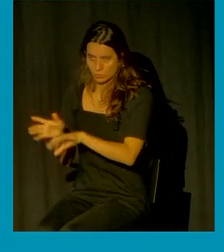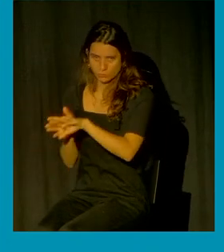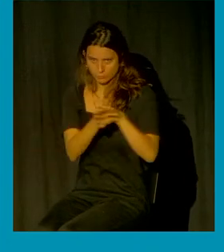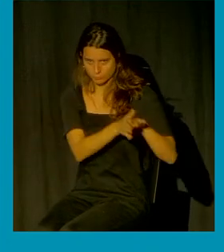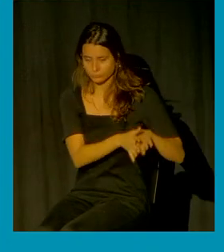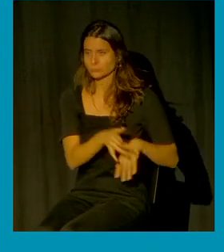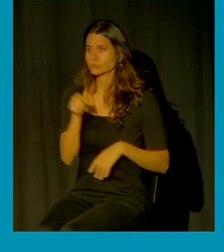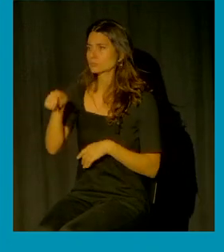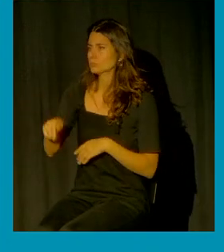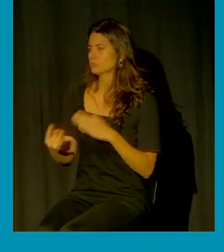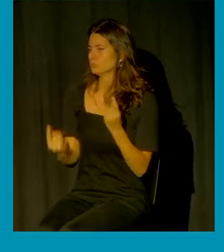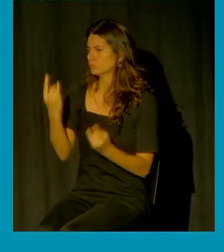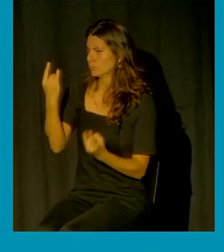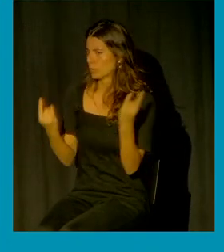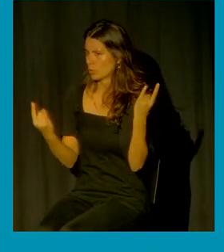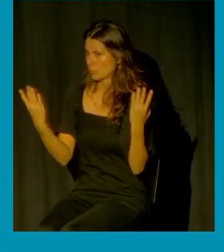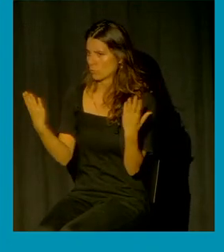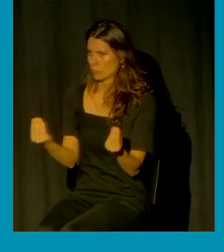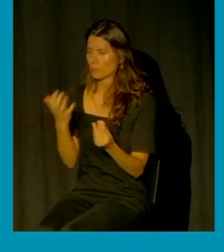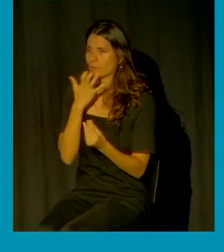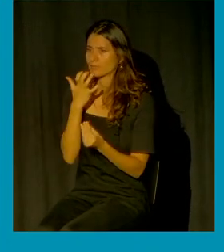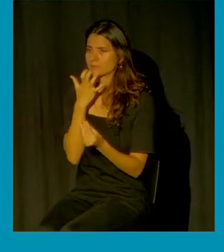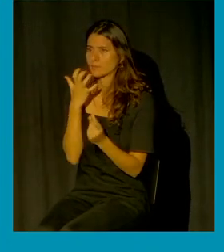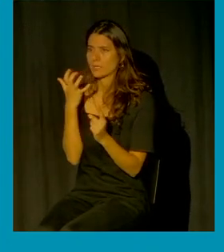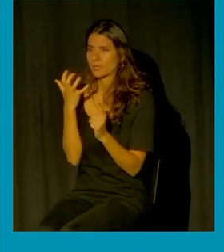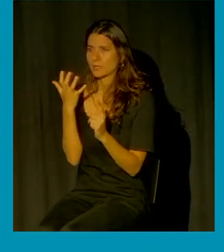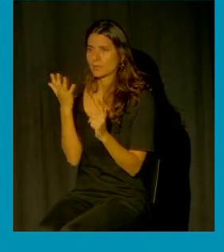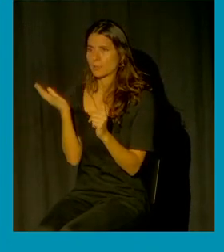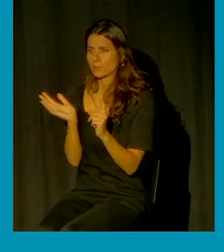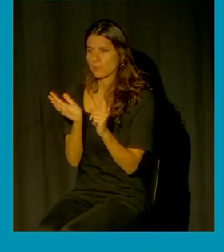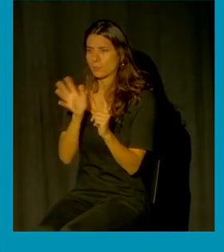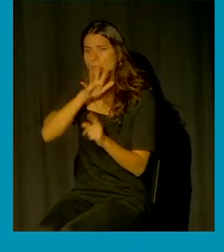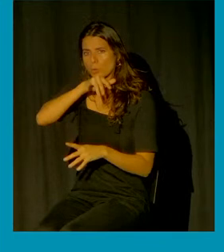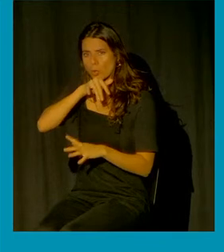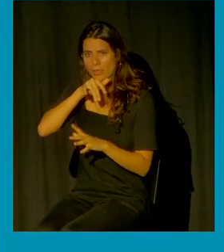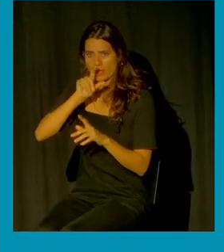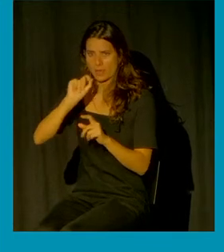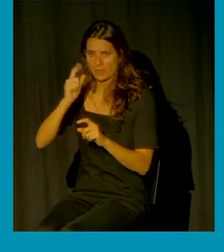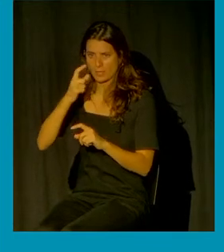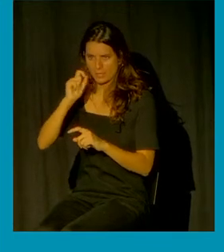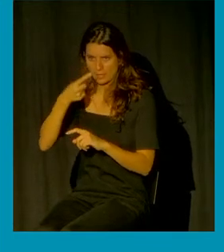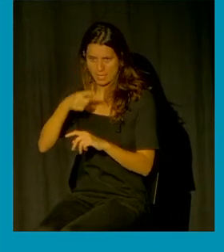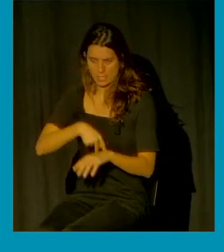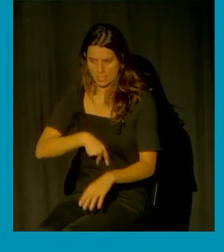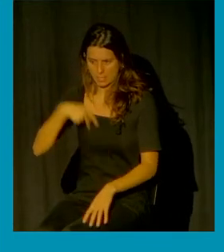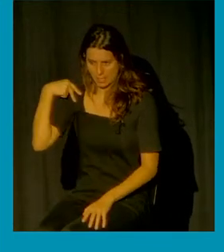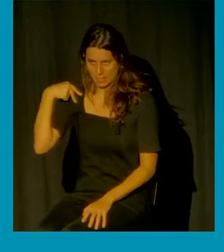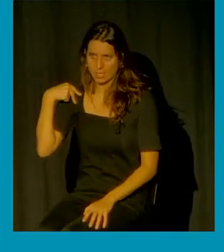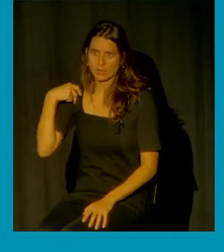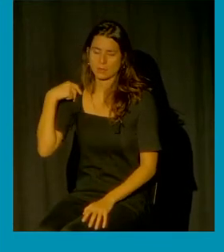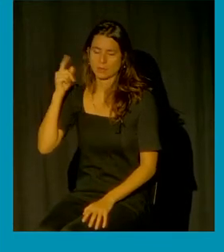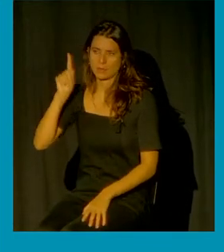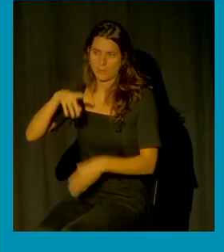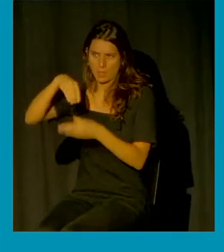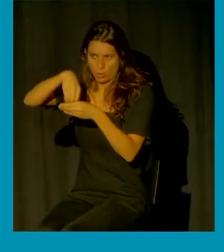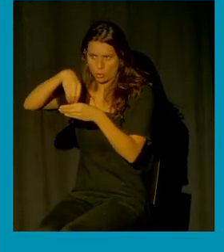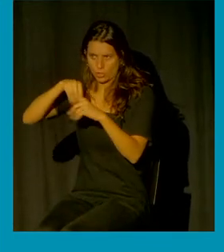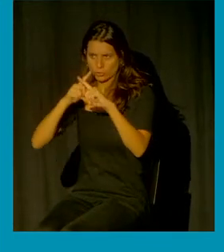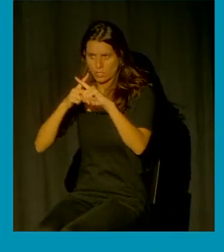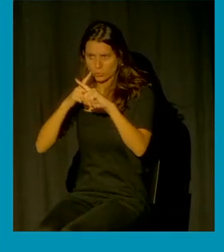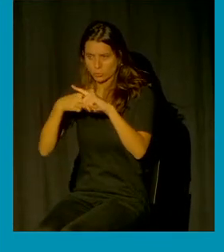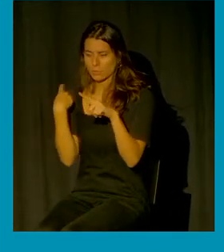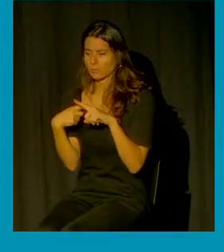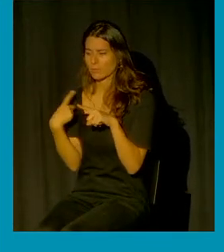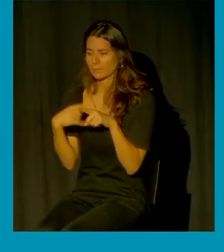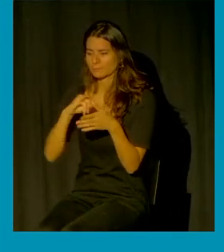succeeix molt amb les violències digitals en general també les sexuals en què tot aquest component tecnològic fa que de